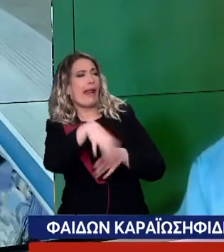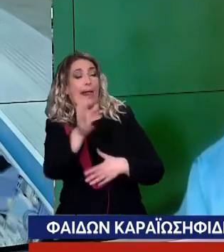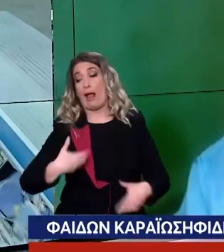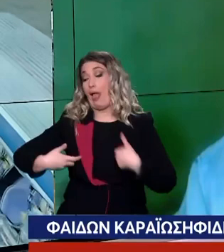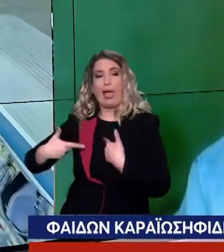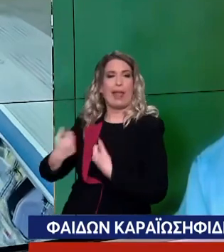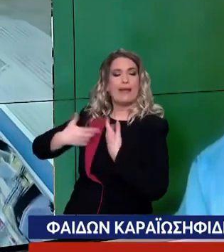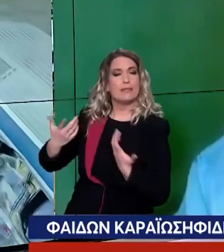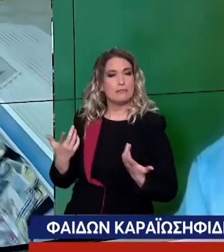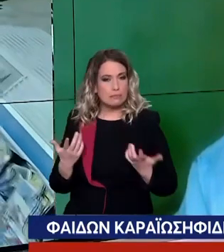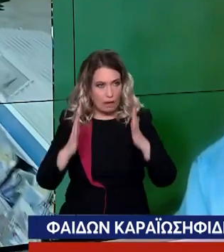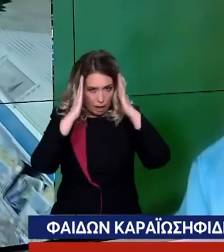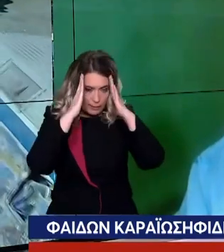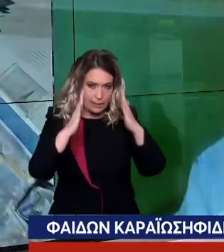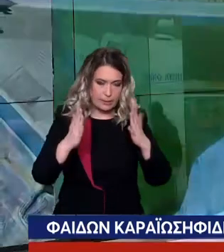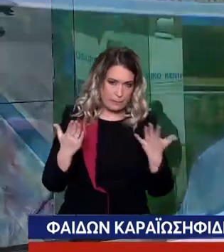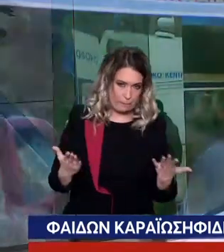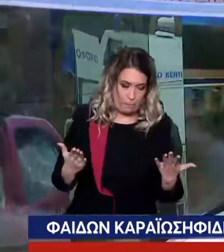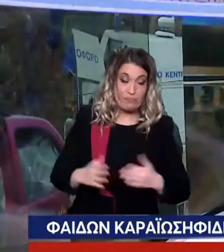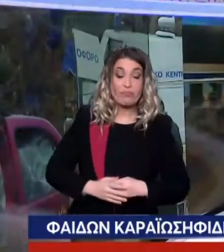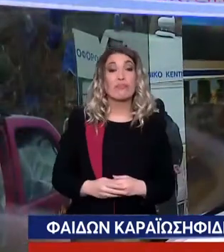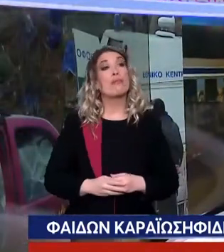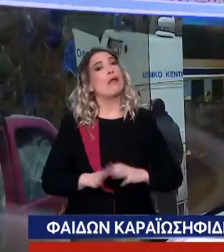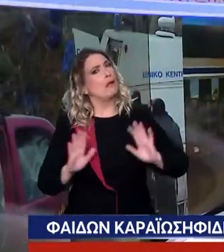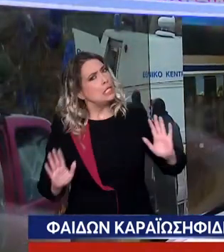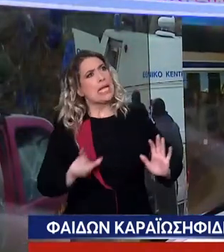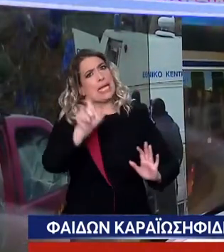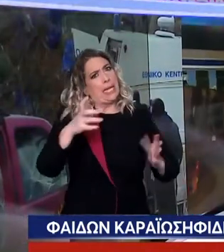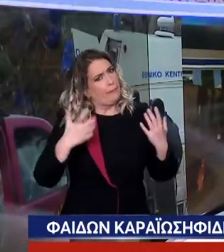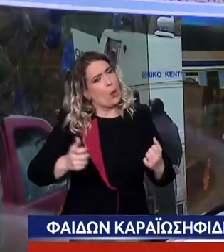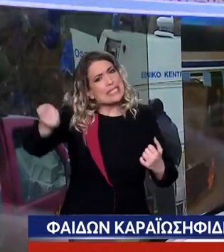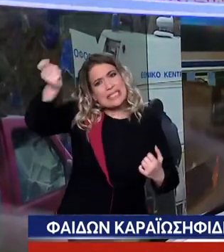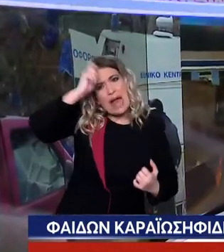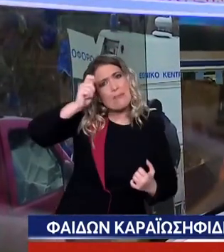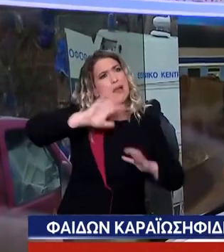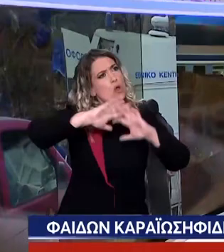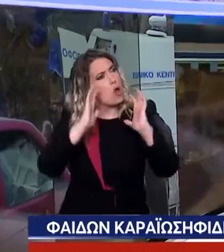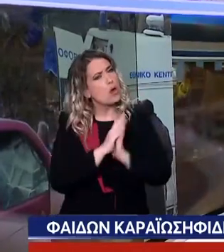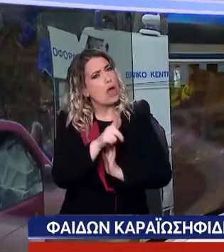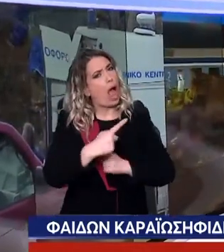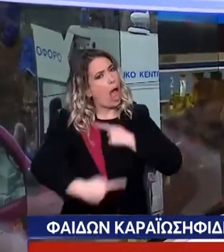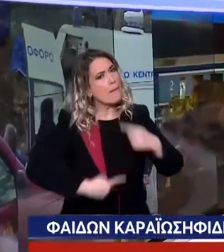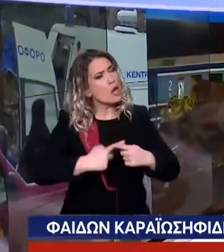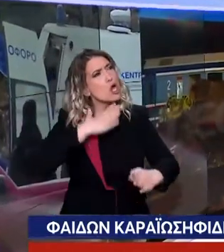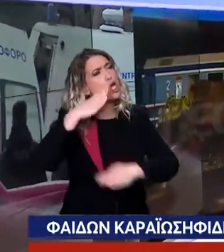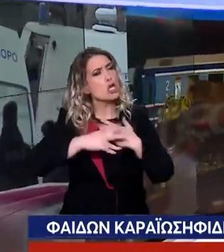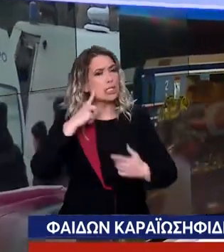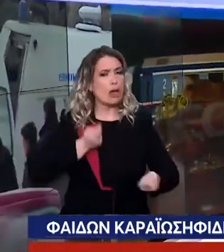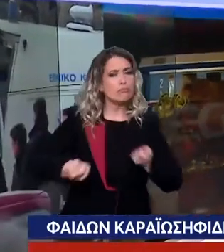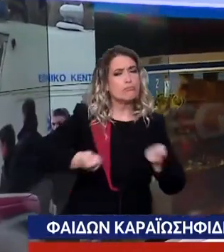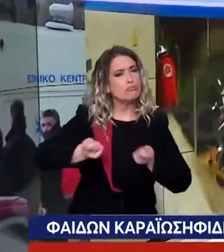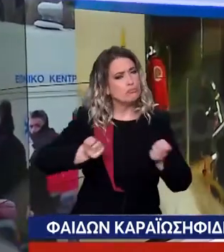επειδή ακούσαμε ότι και οι έμπειροι σταθμάρχες ξέρουν τα χειρίζονται και το κάνουν καλά κτλπ συγγνώμη αυτή είναι η πραγματικότητα